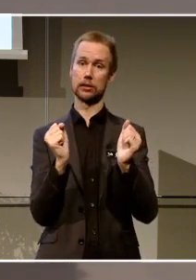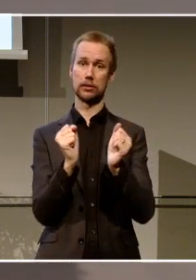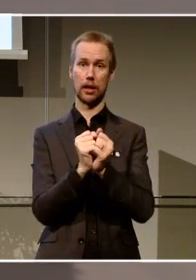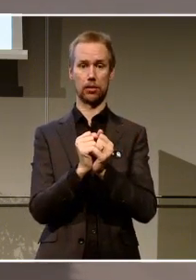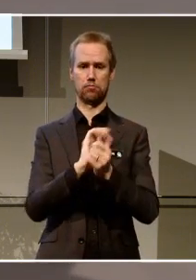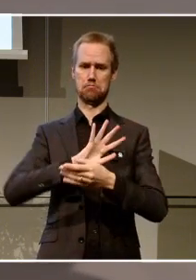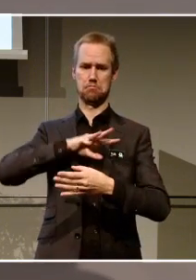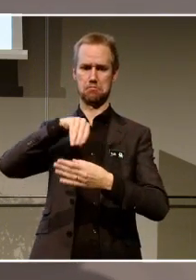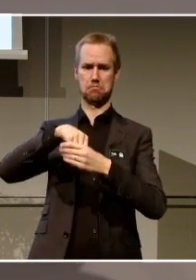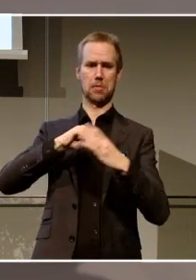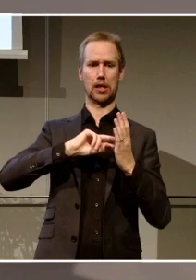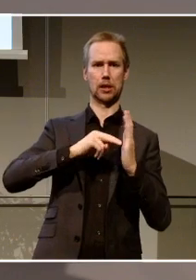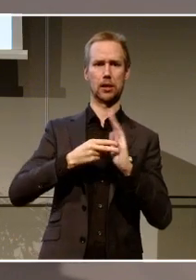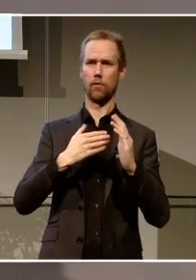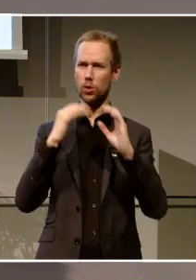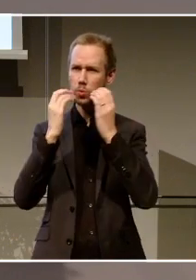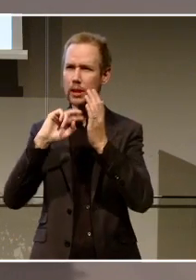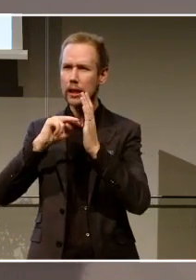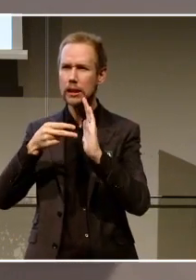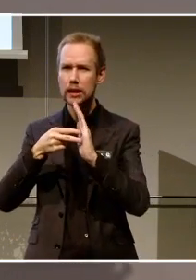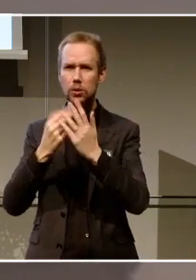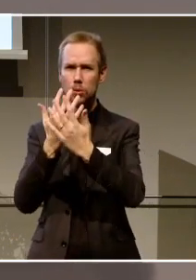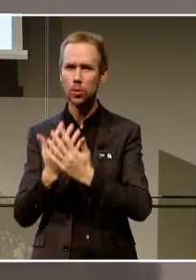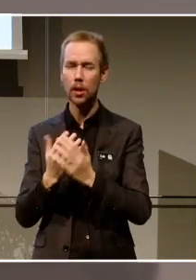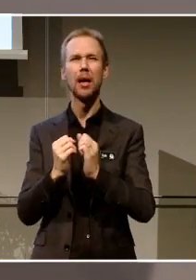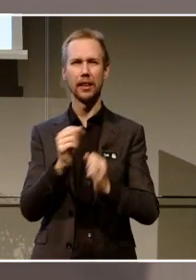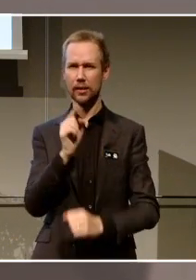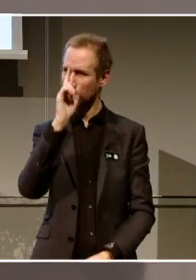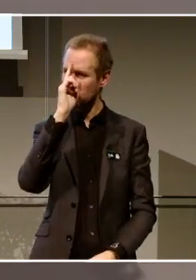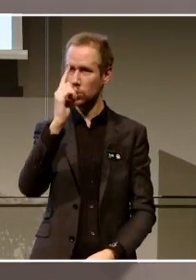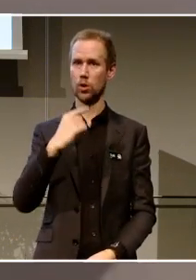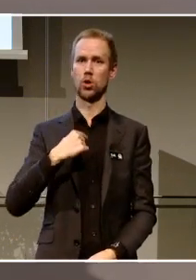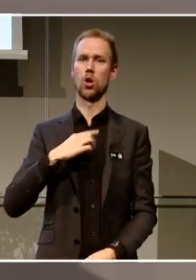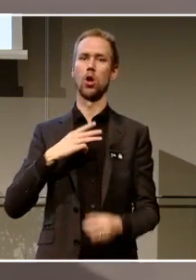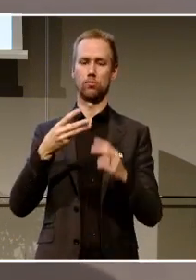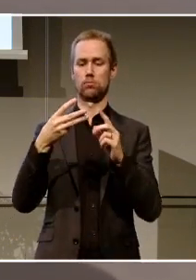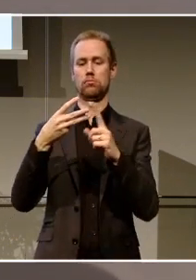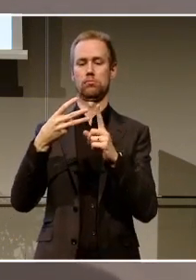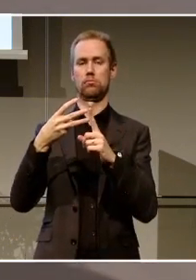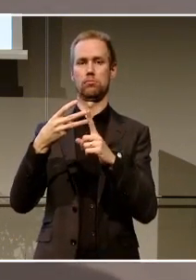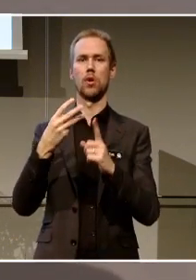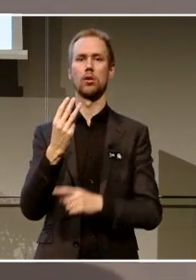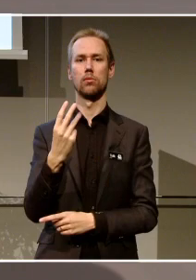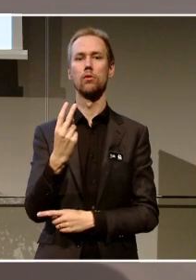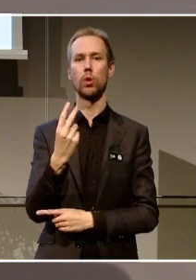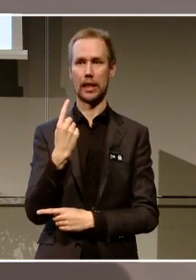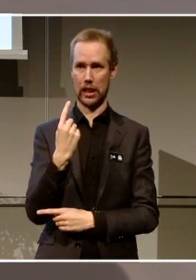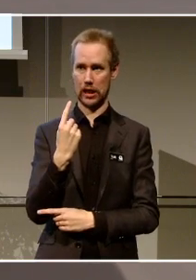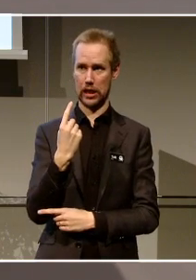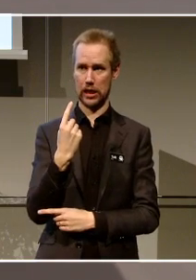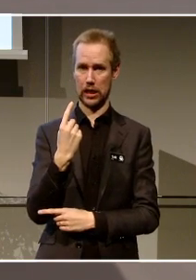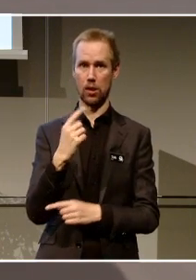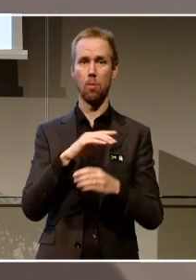sociotekniska strukturer vi redan har. Men som ni förstår här nu så har jag två sfärer till. Och vad som är viktigt då